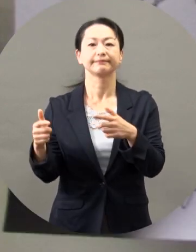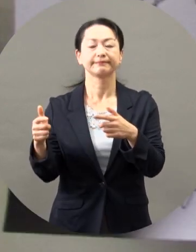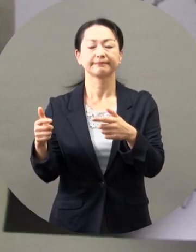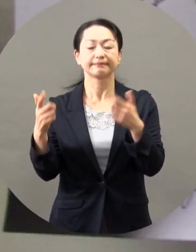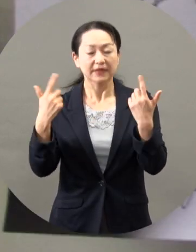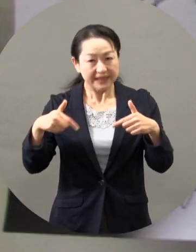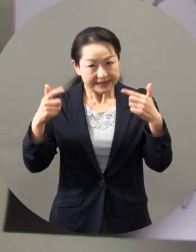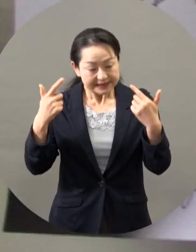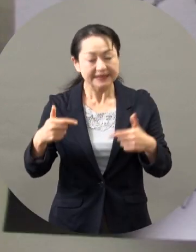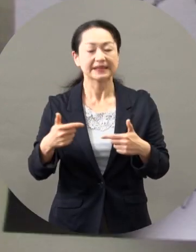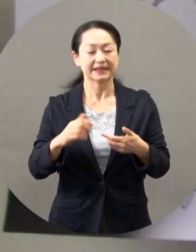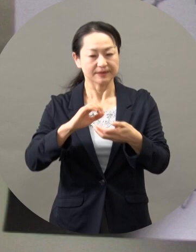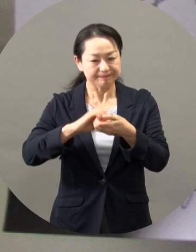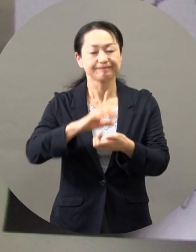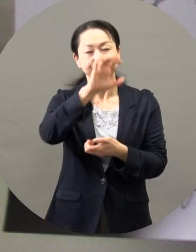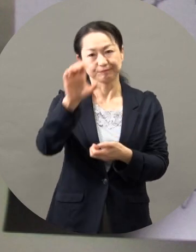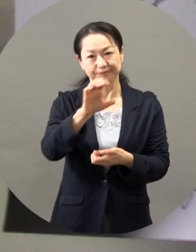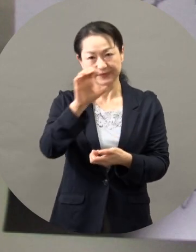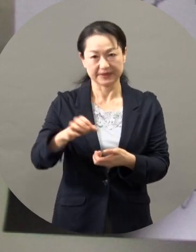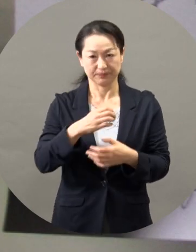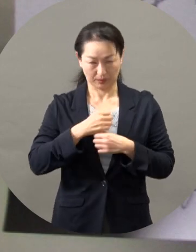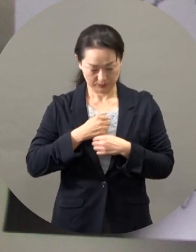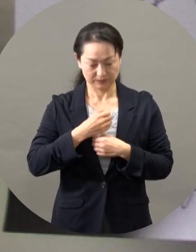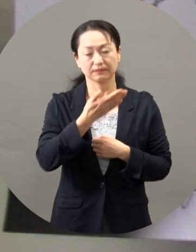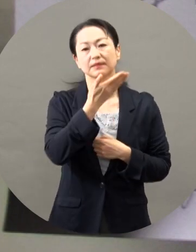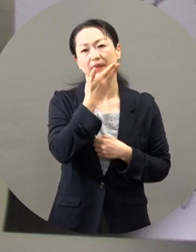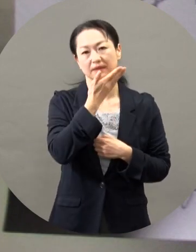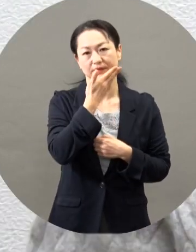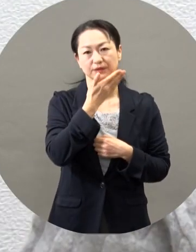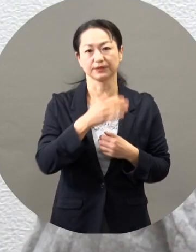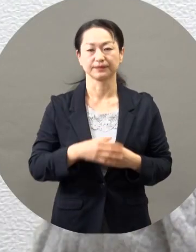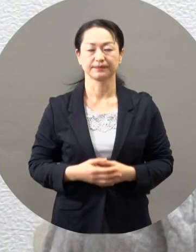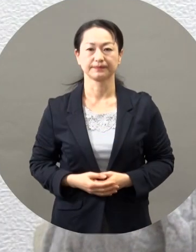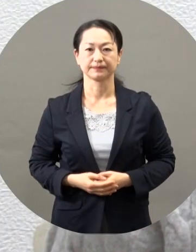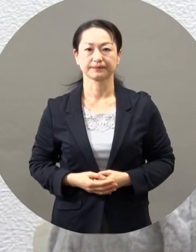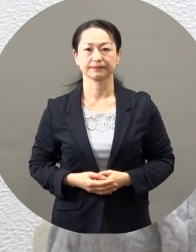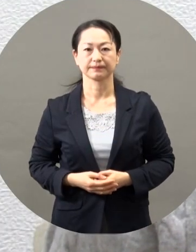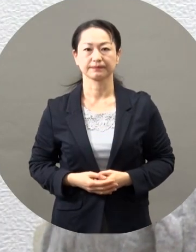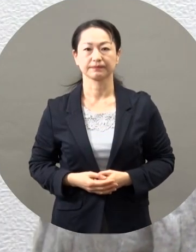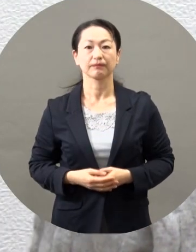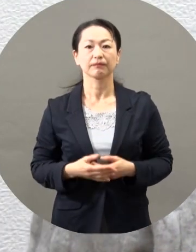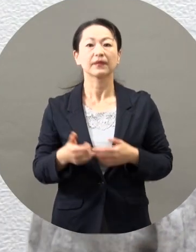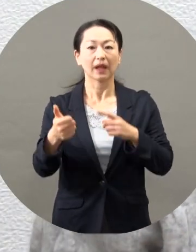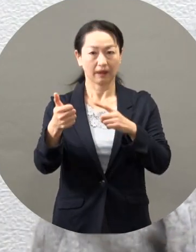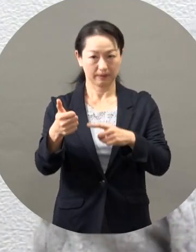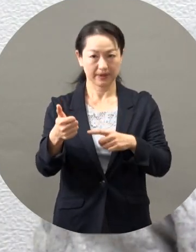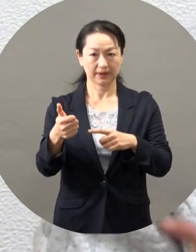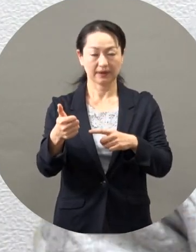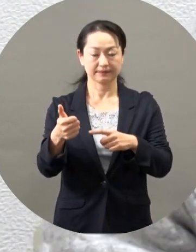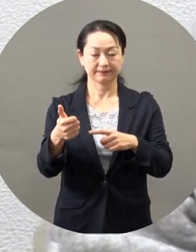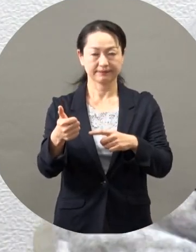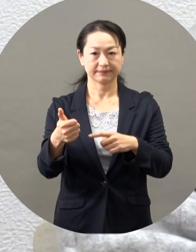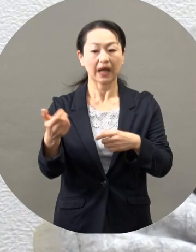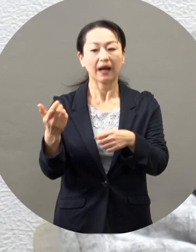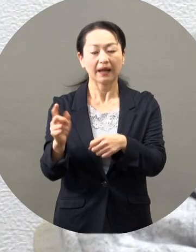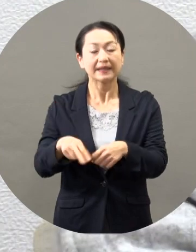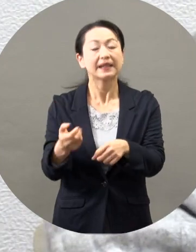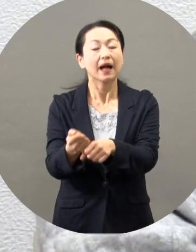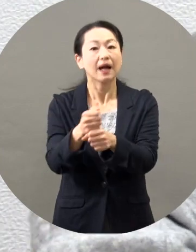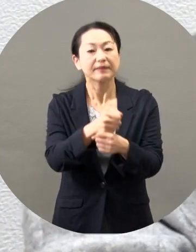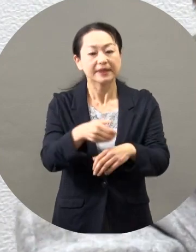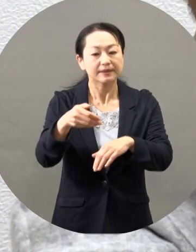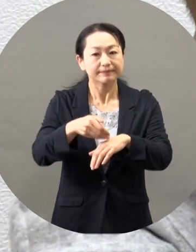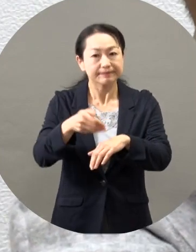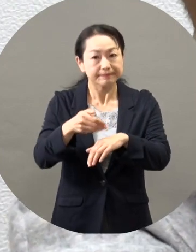日々ルーティンを守ることを大切にしているそうですそんな渡辺さんがリハビリ